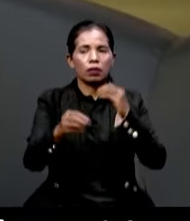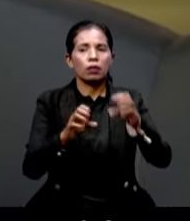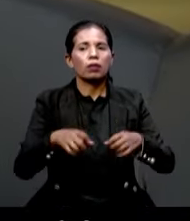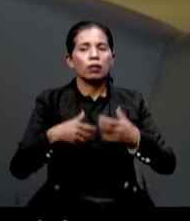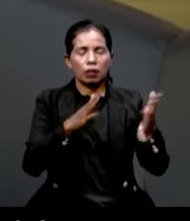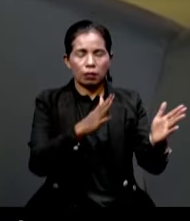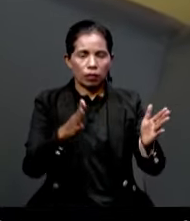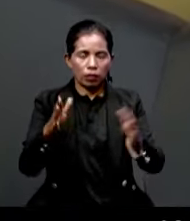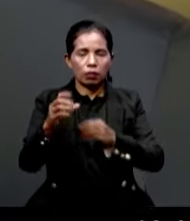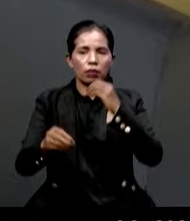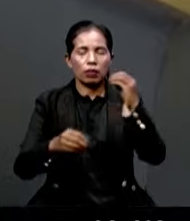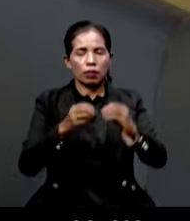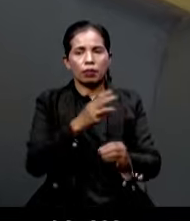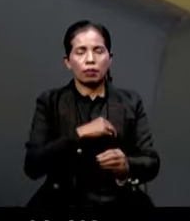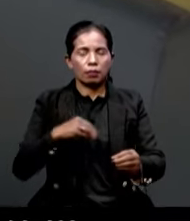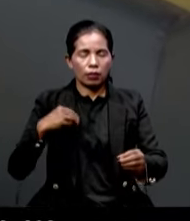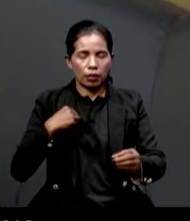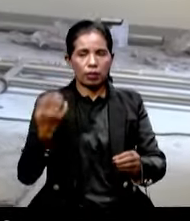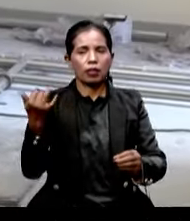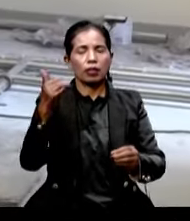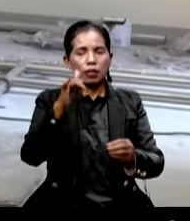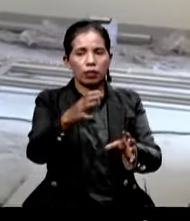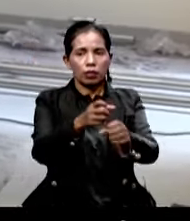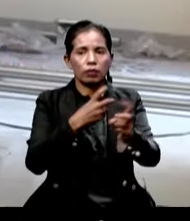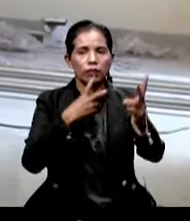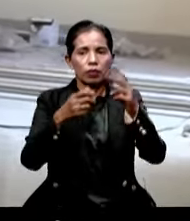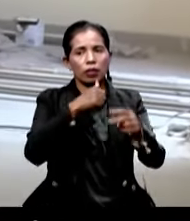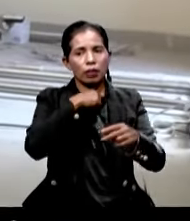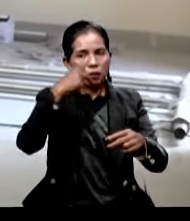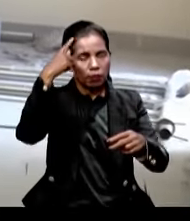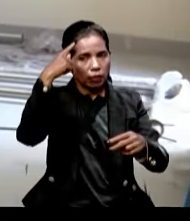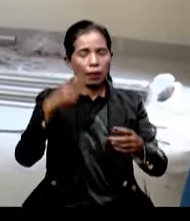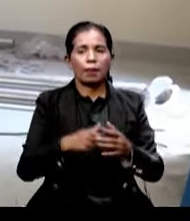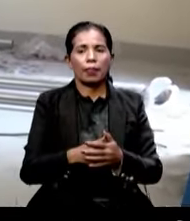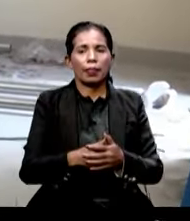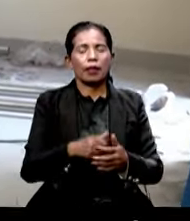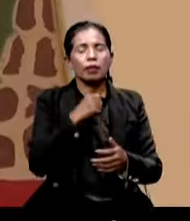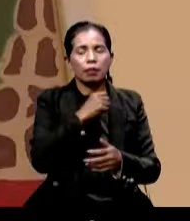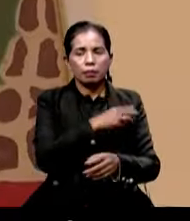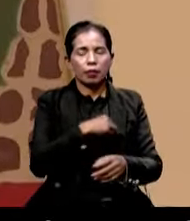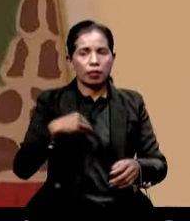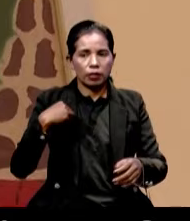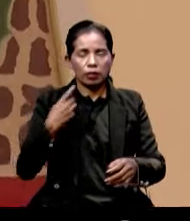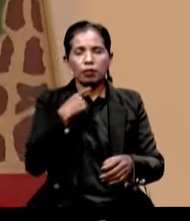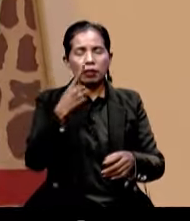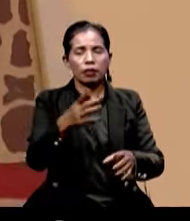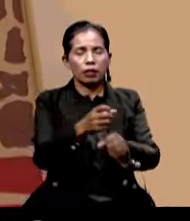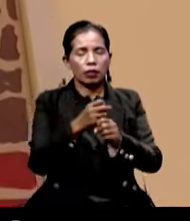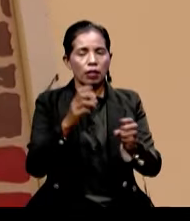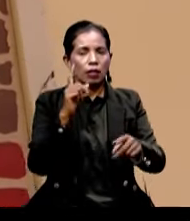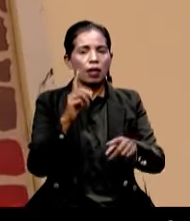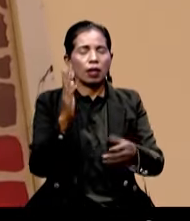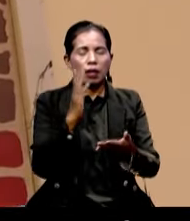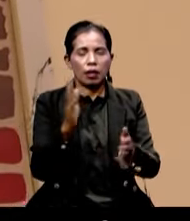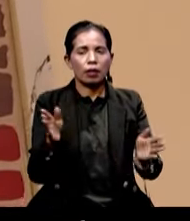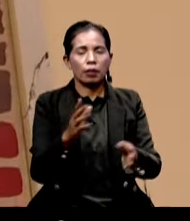oinsa preparação Congregação Madre Almanian, odi simo visita Papa Francisco. Madre Zetrodis ateten, Congregação refere se limita a